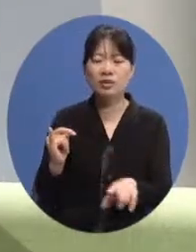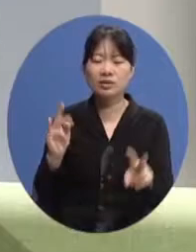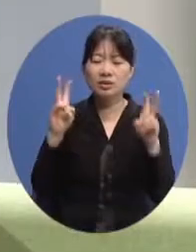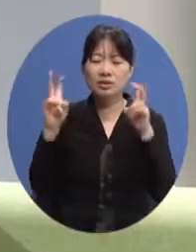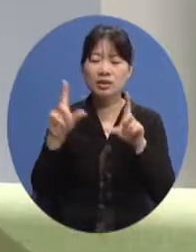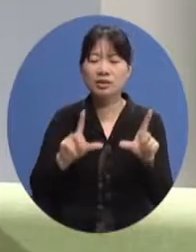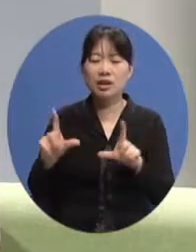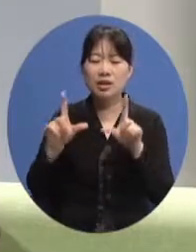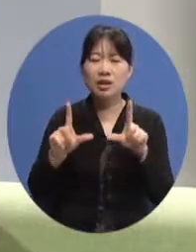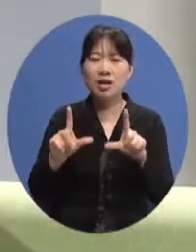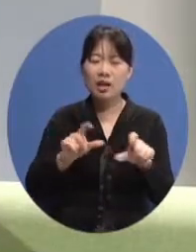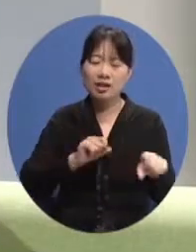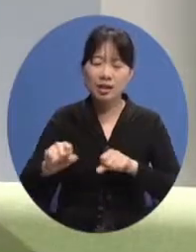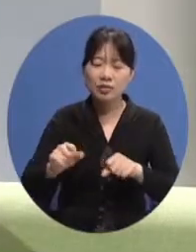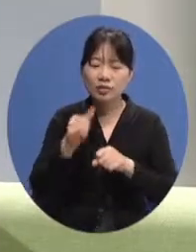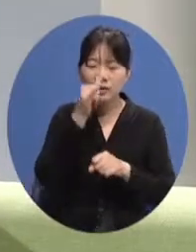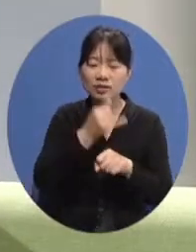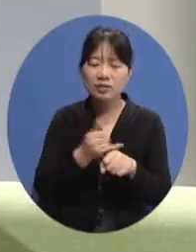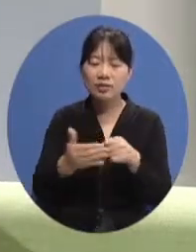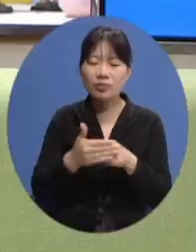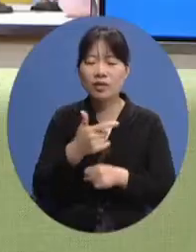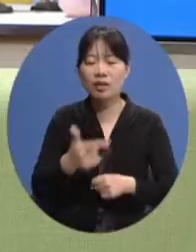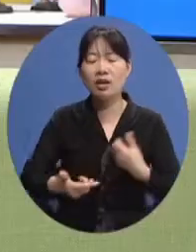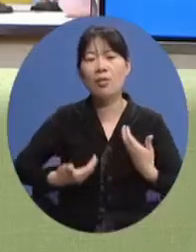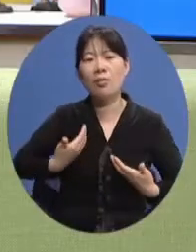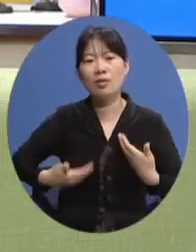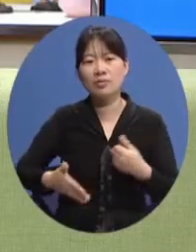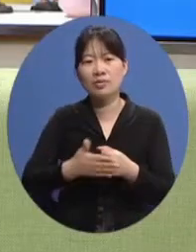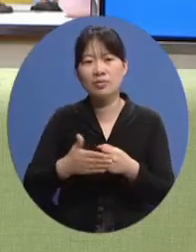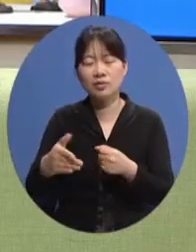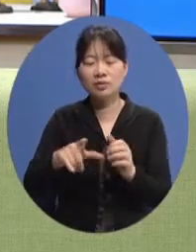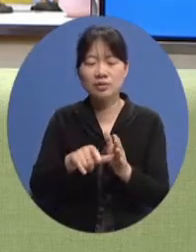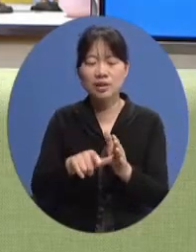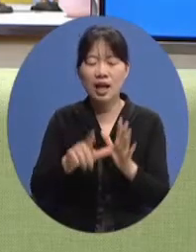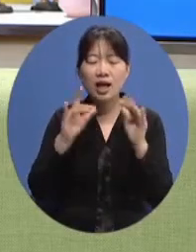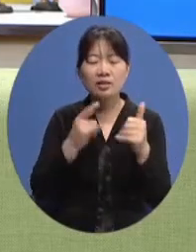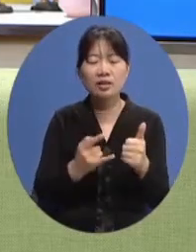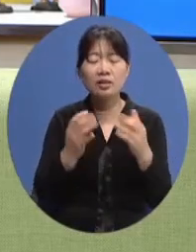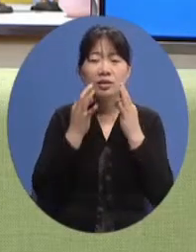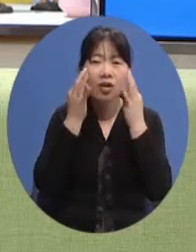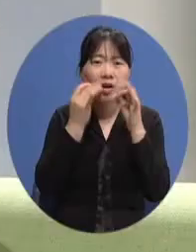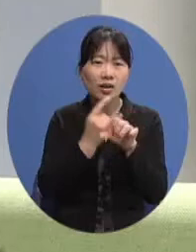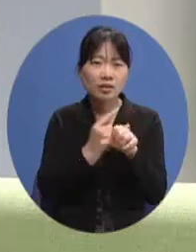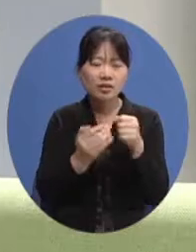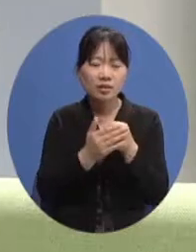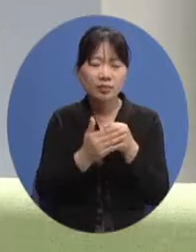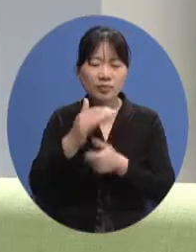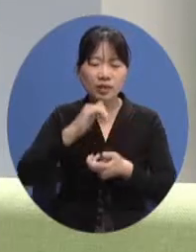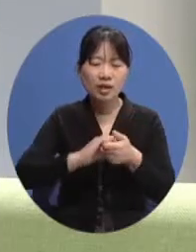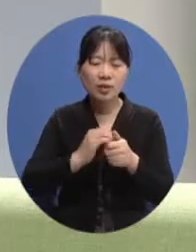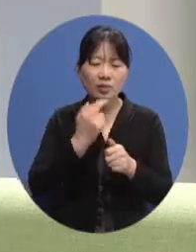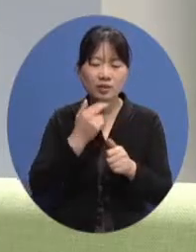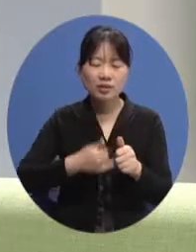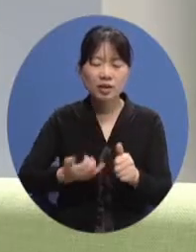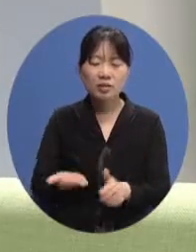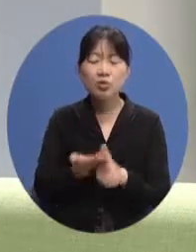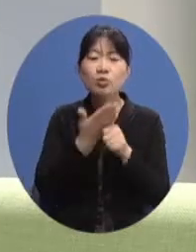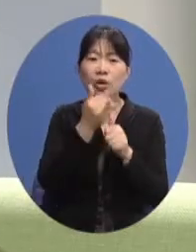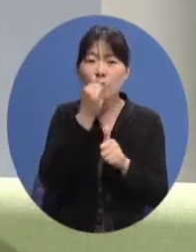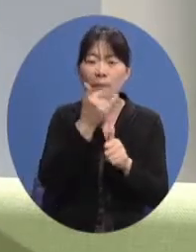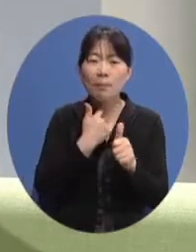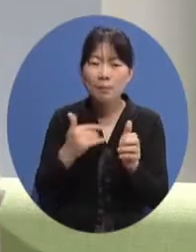직장 생활이나 이런 것 때문에 너무 바쁘셨기 때문에 그 시간을 아이한테 최선을 다하시겠다 해서 거의 제한 없이 아이를 키우셨단